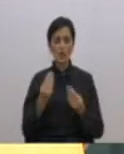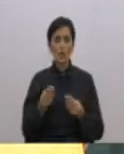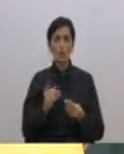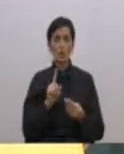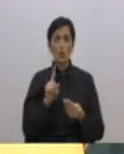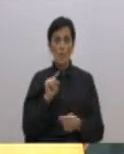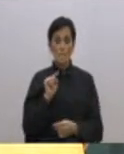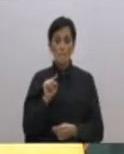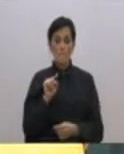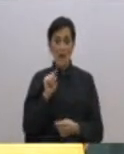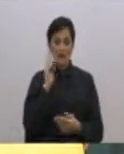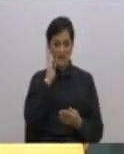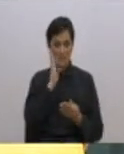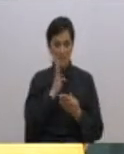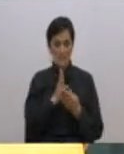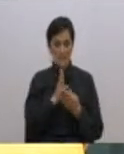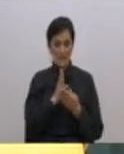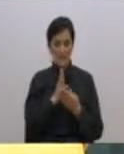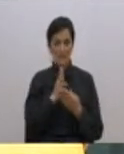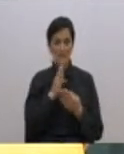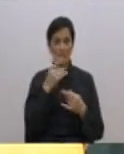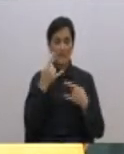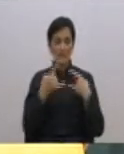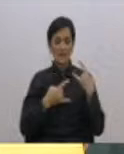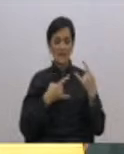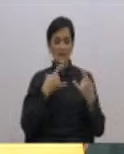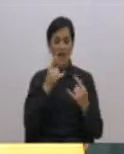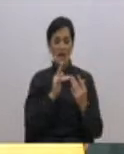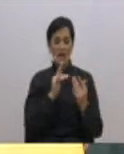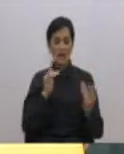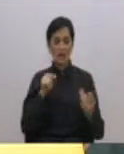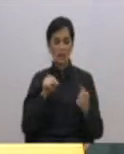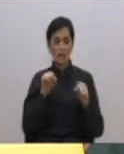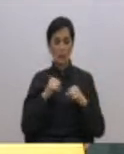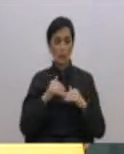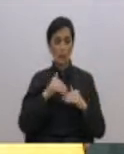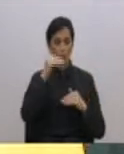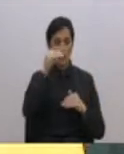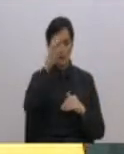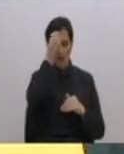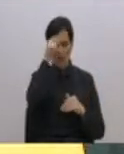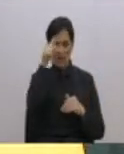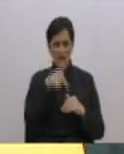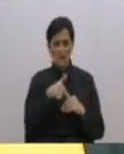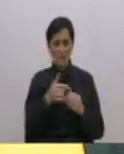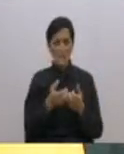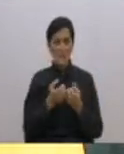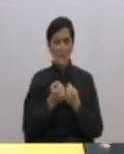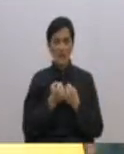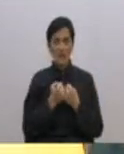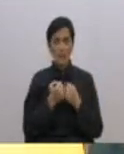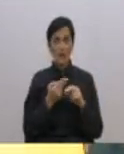მან პირდაპირი ტელეხიდის მეშვეობით შეძლოს უმაღლესი განათლების მიღება